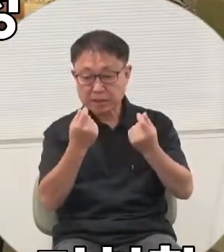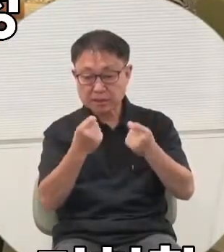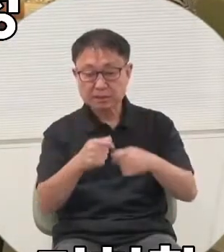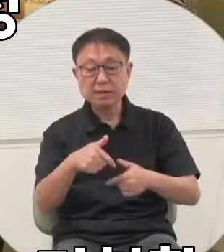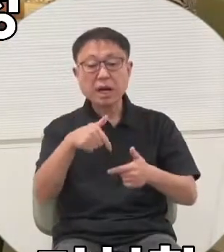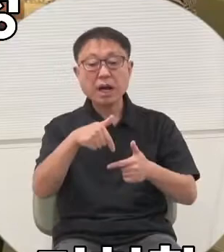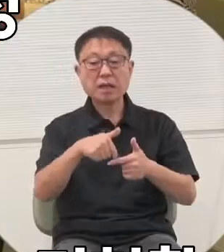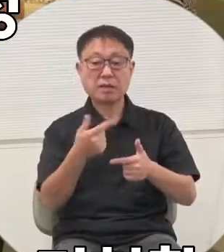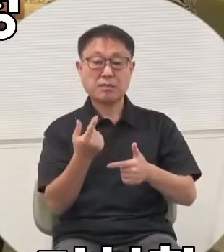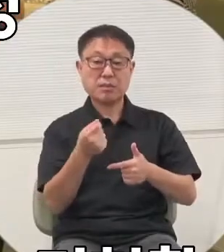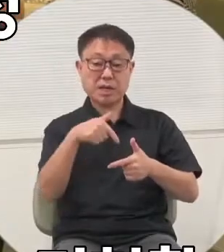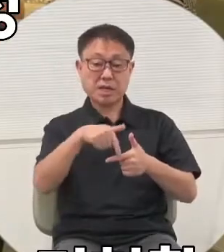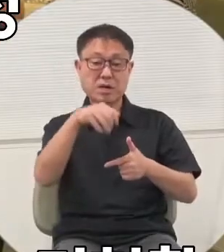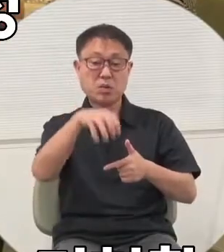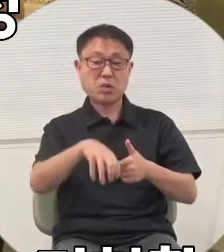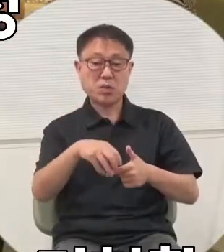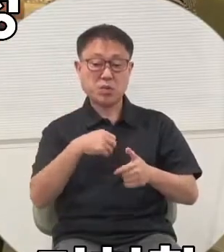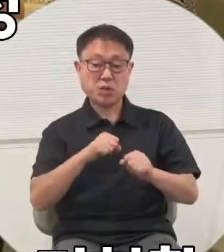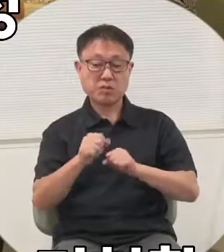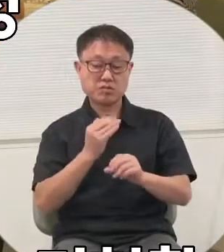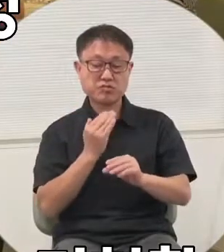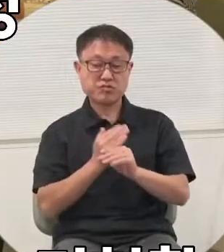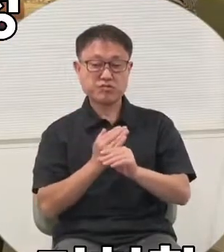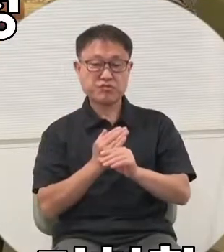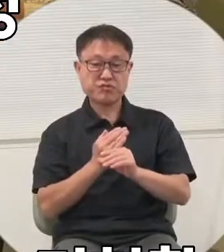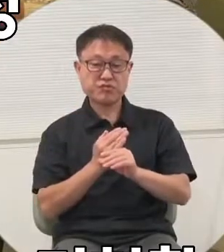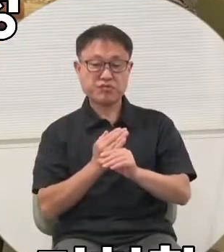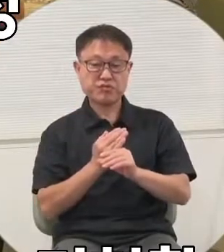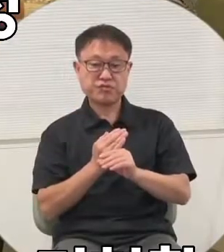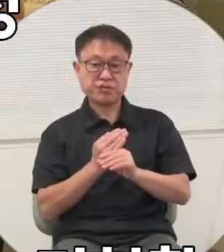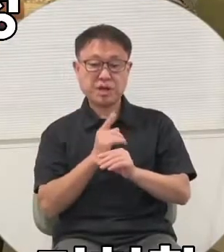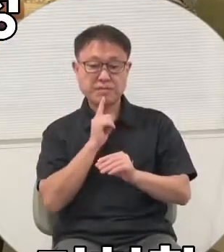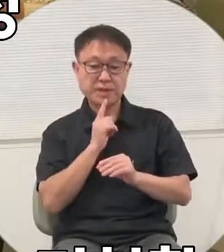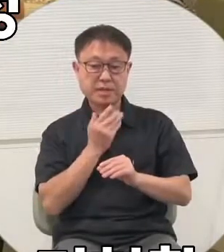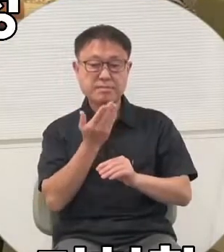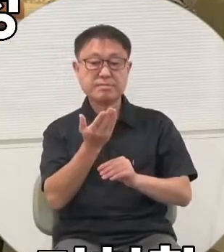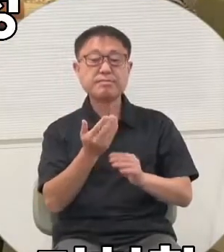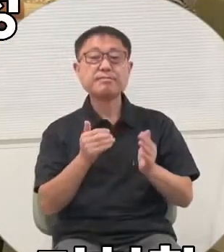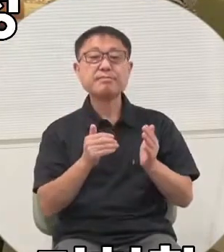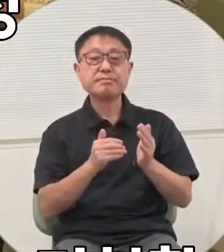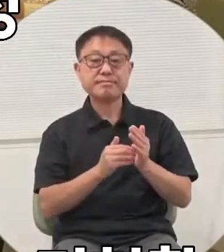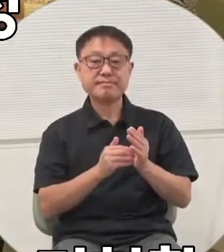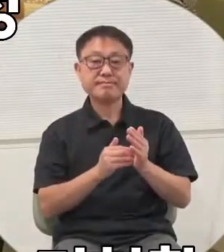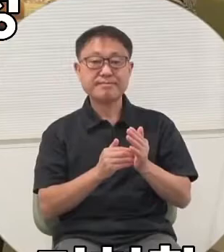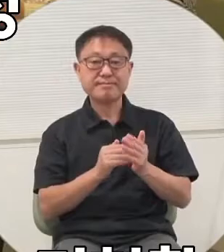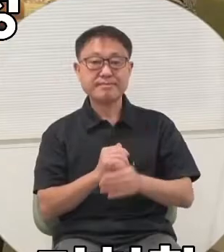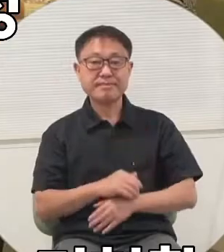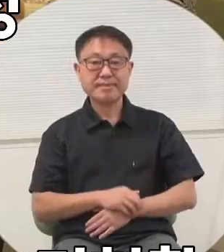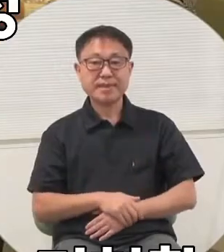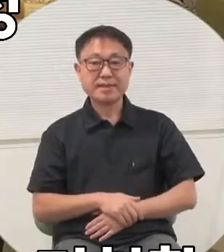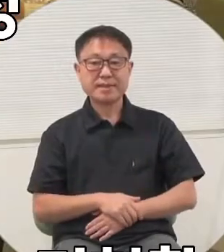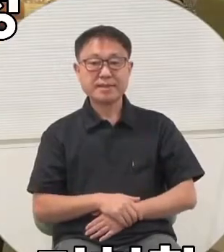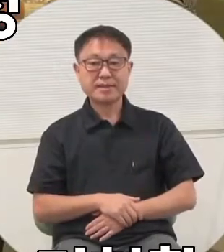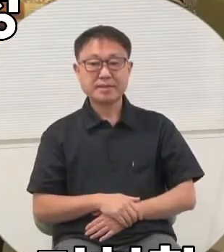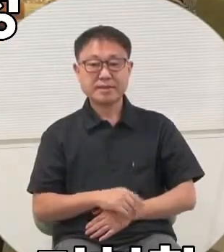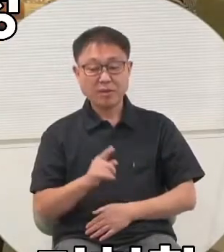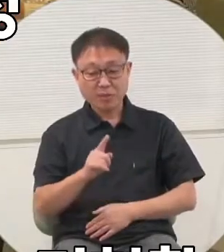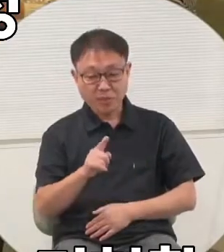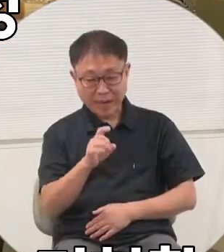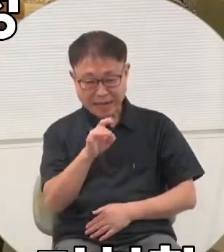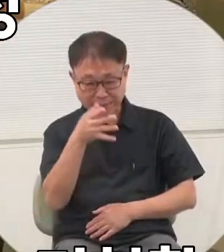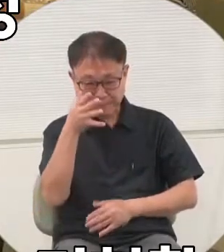강남 저도 이제 마을에서 활동한다고 이렇게 말씀드리고 있다 보니까 어떤 것에 한